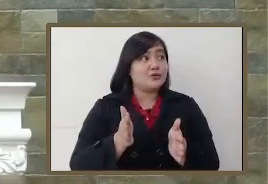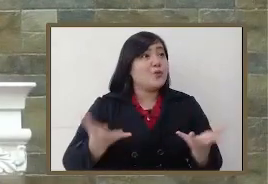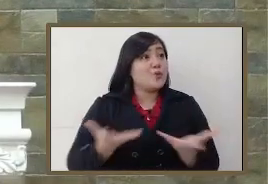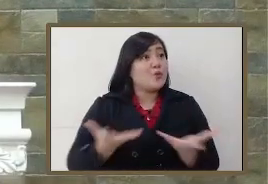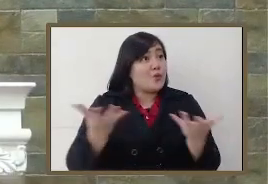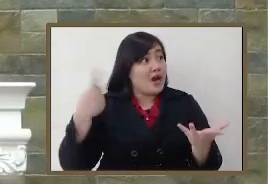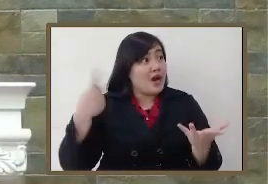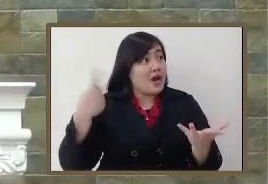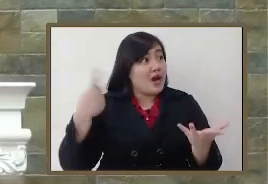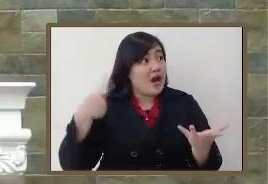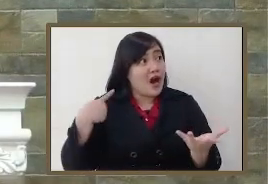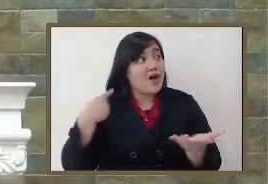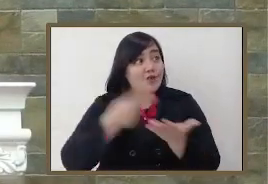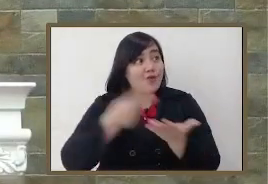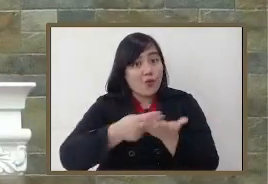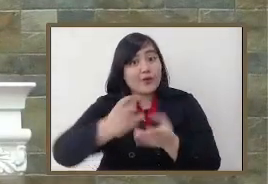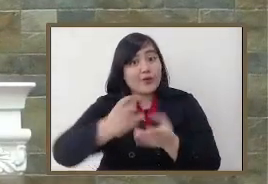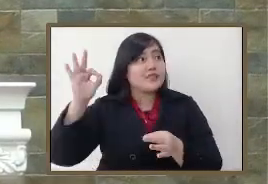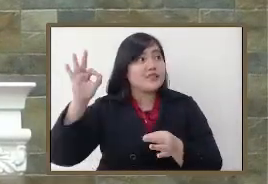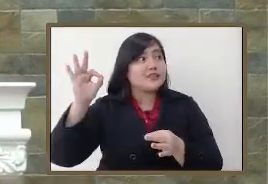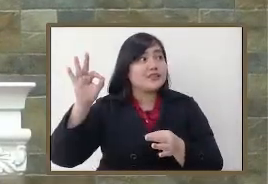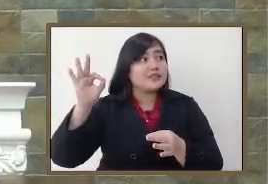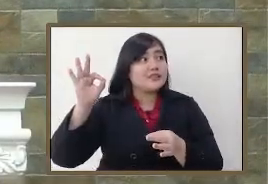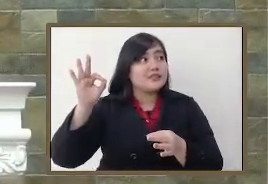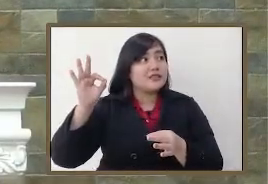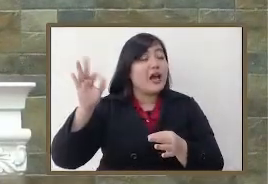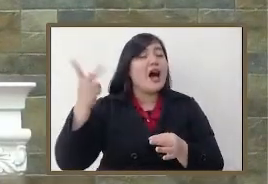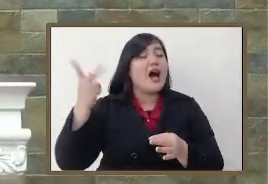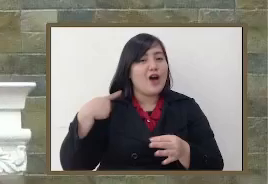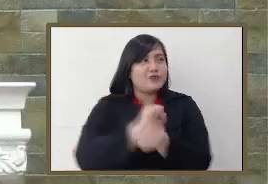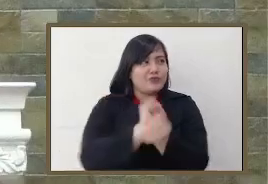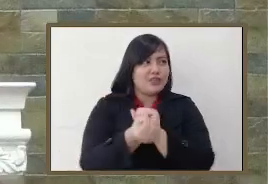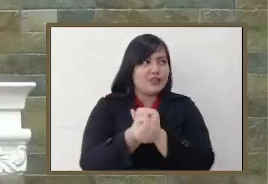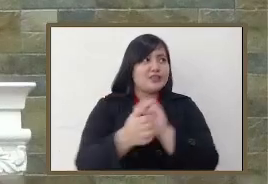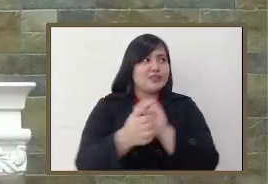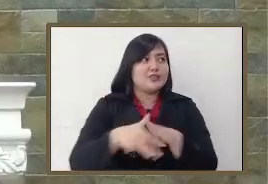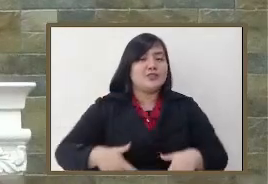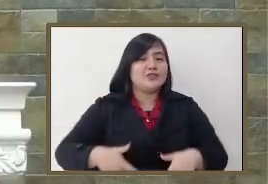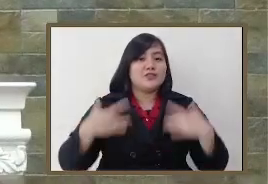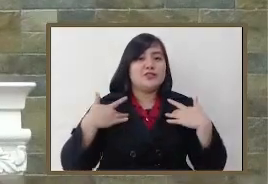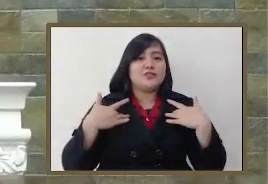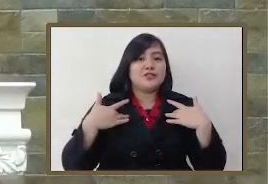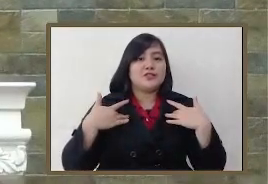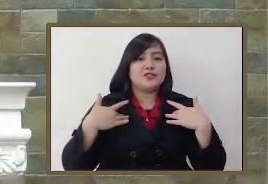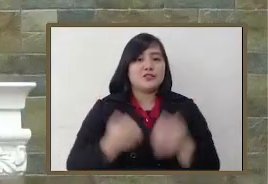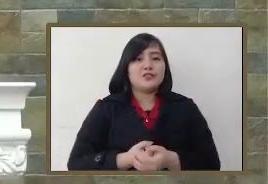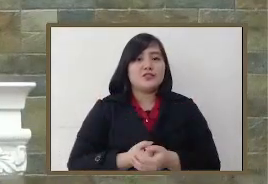Banal Espiritu ay talagang nagkakaroon ng pagbabago ang kanyang buhay. Hindi po pwedeng wala.